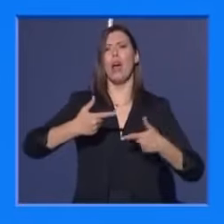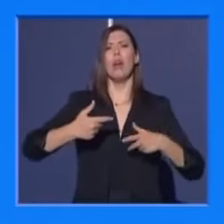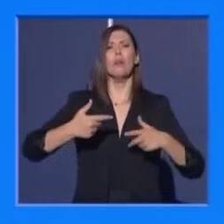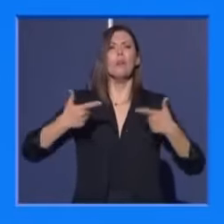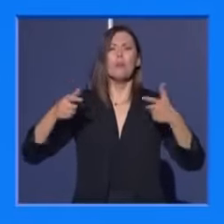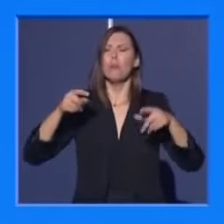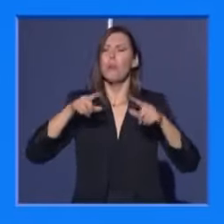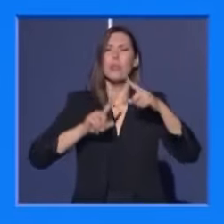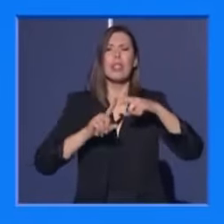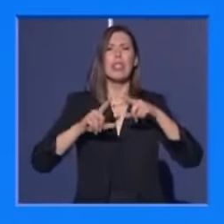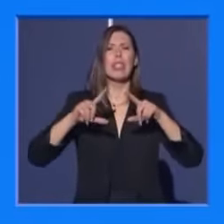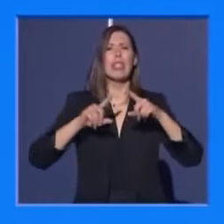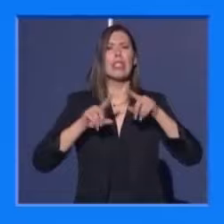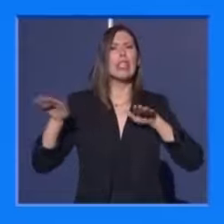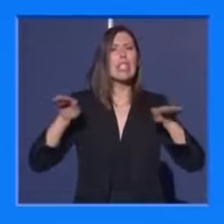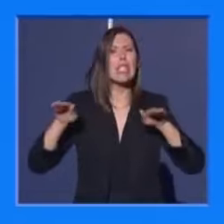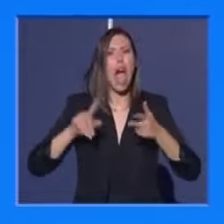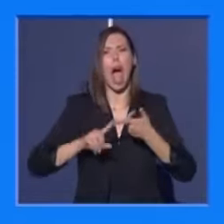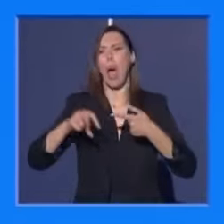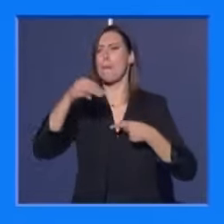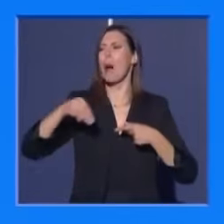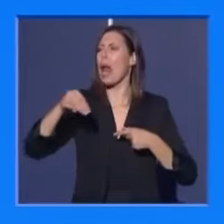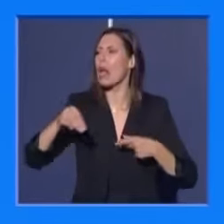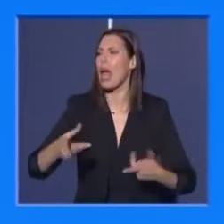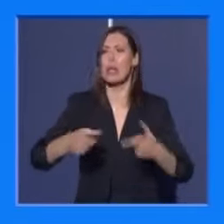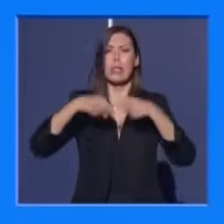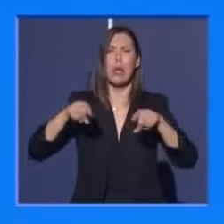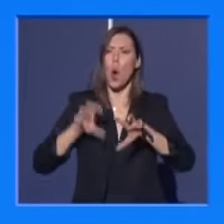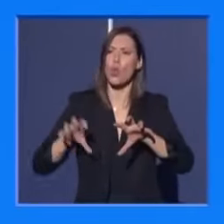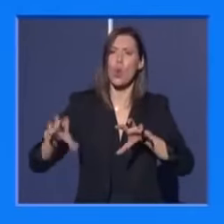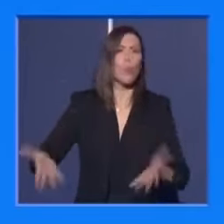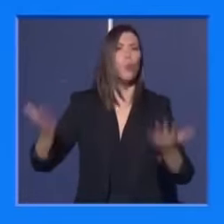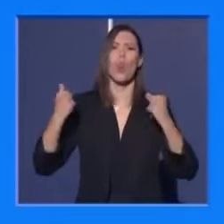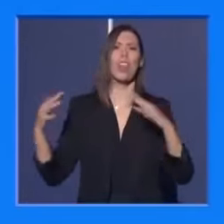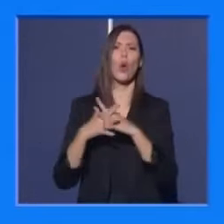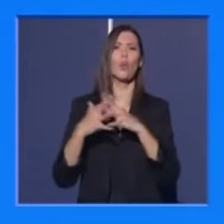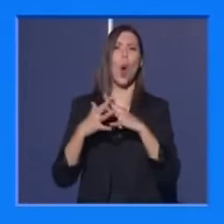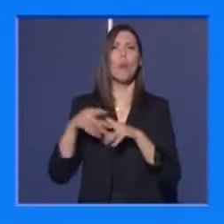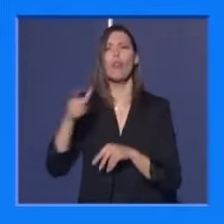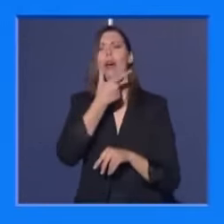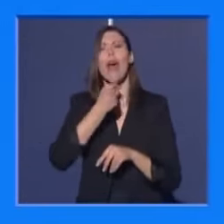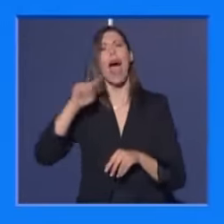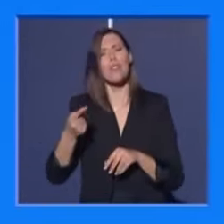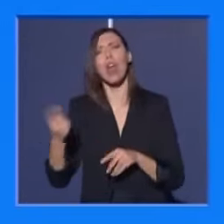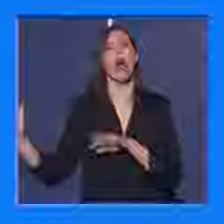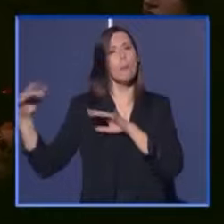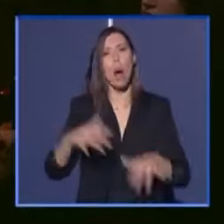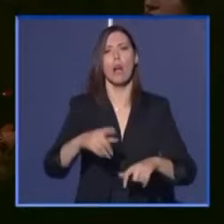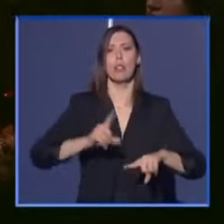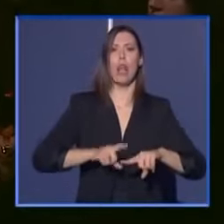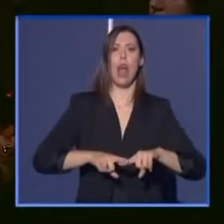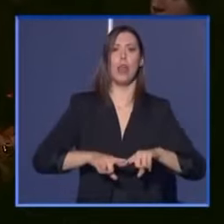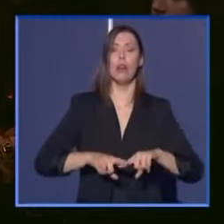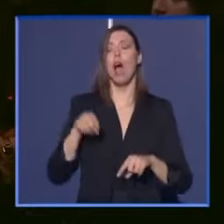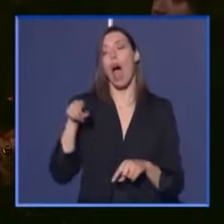και το Μπαγκλαντές που δεν έχουν κανένα πόλεμο. Αυτό δεν αλλάζει εύκολα. Δεν αλλάζει από τη μία μέρα στην άλλη, αλλά